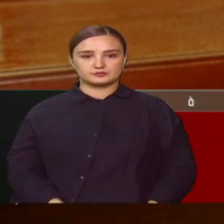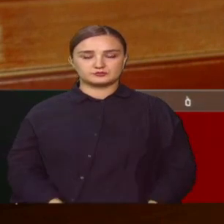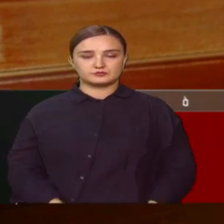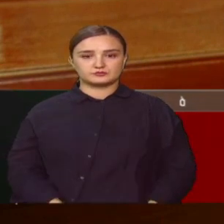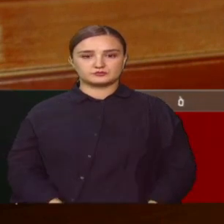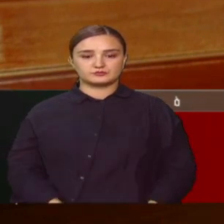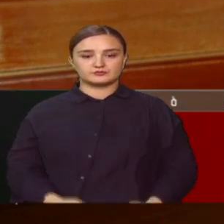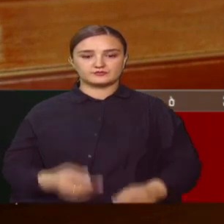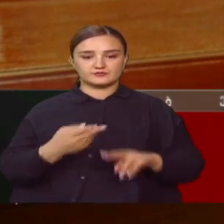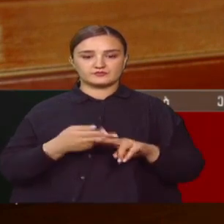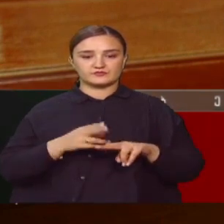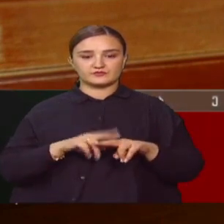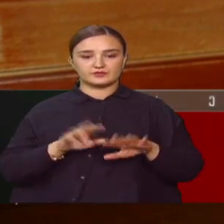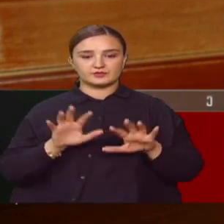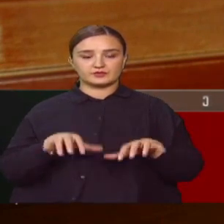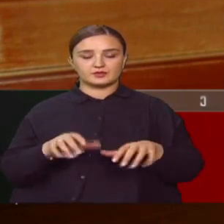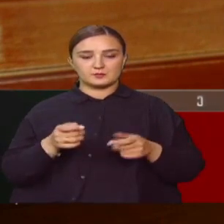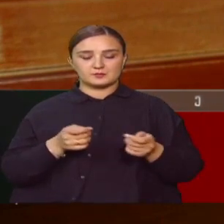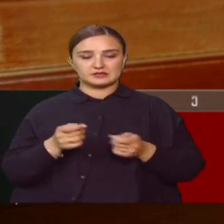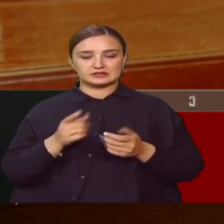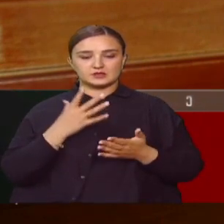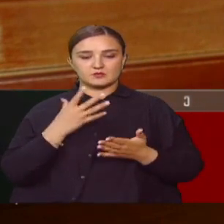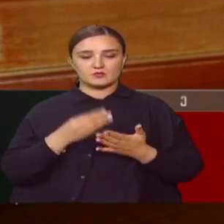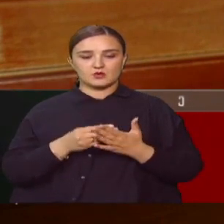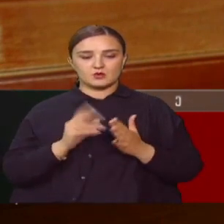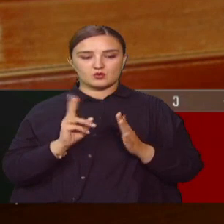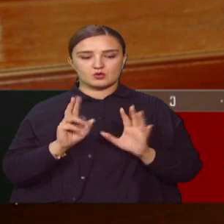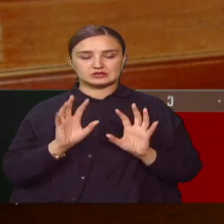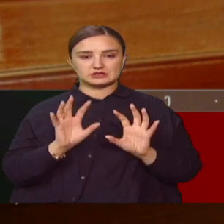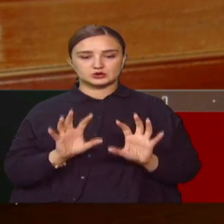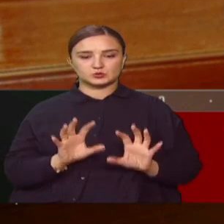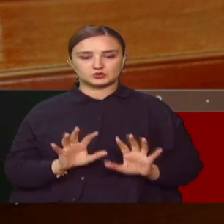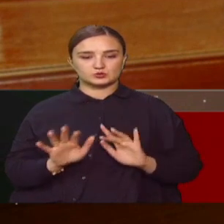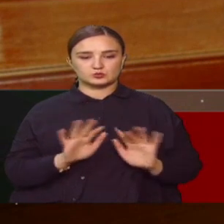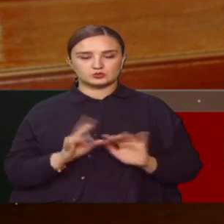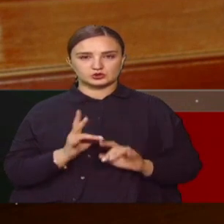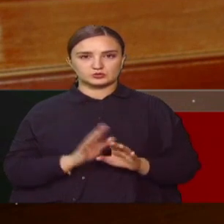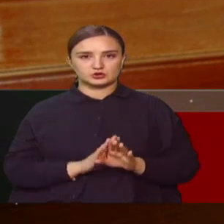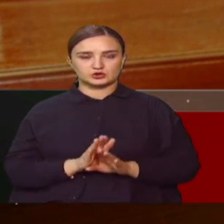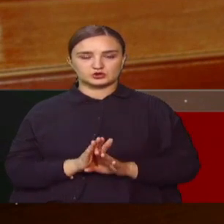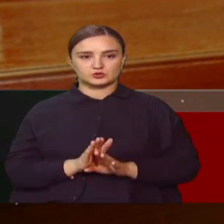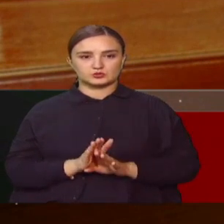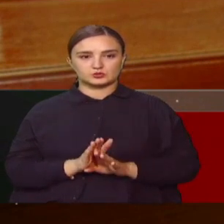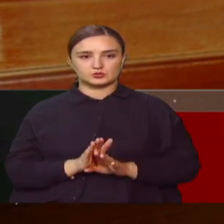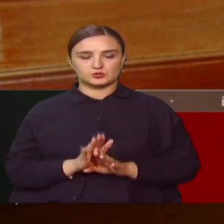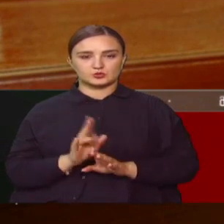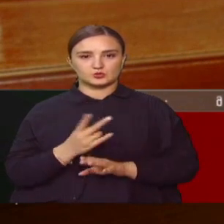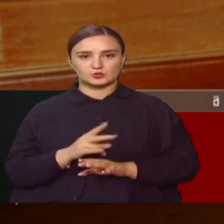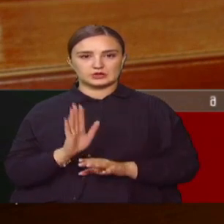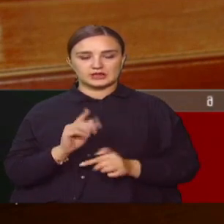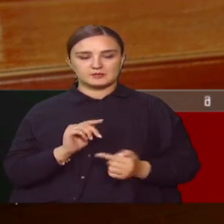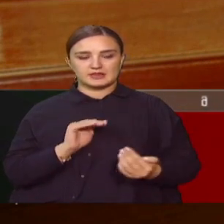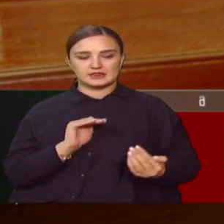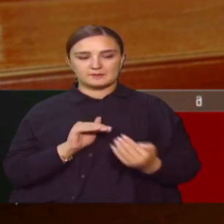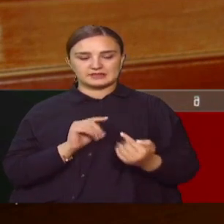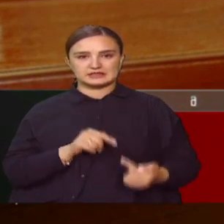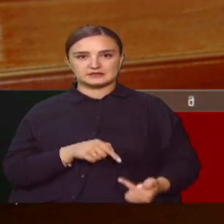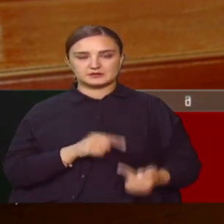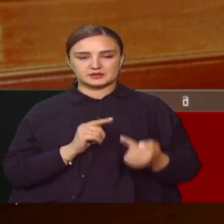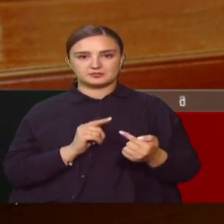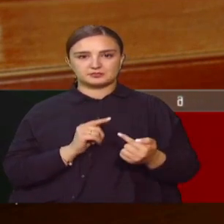ამიტომ პრეზიდენტმა კეთილი ინებოს და თავისი კონსტიტუციური ფუნქციები შეასრულოს. Და ნუ იქნება დაპირისპირებული